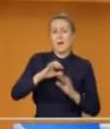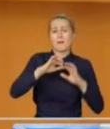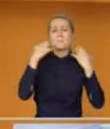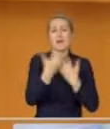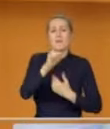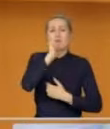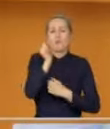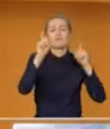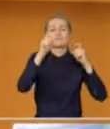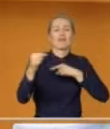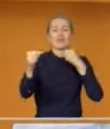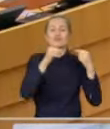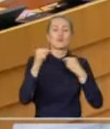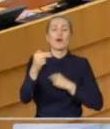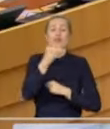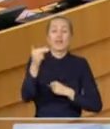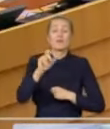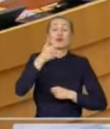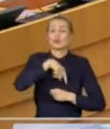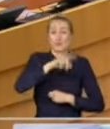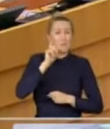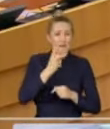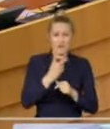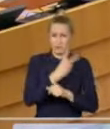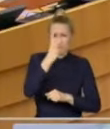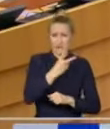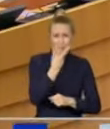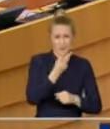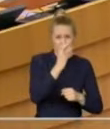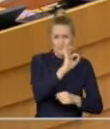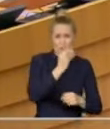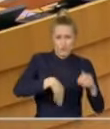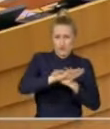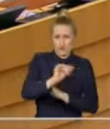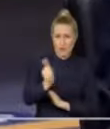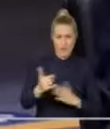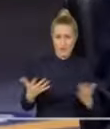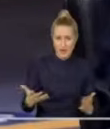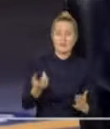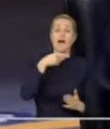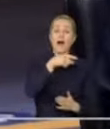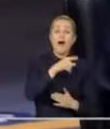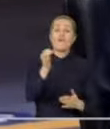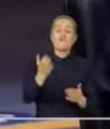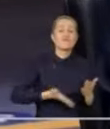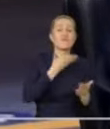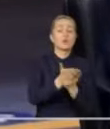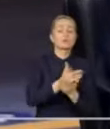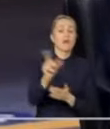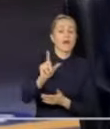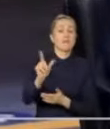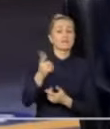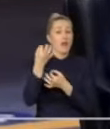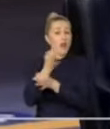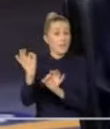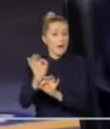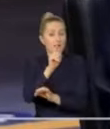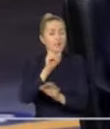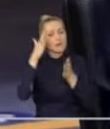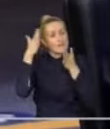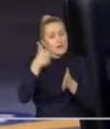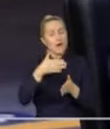podjął dyskusję na temat, który zdecydowanie wykracza poza jego kompetencje. Tym razem na wniosek lewicowo-liberalnych polityków zajął się wątkiem